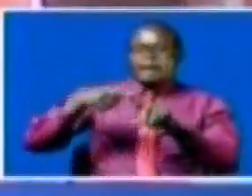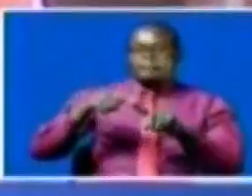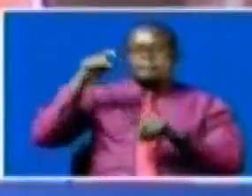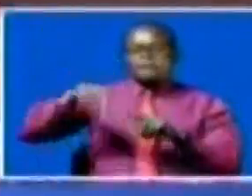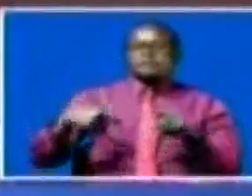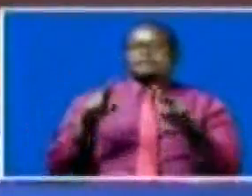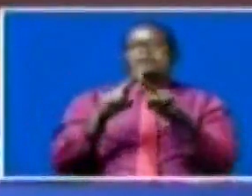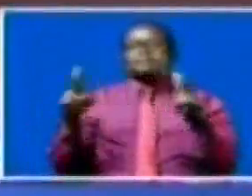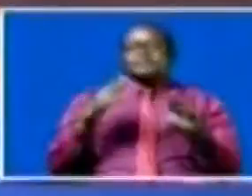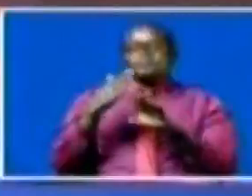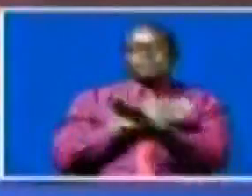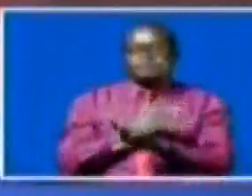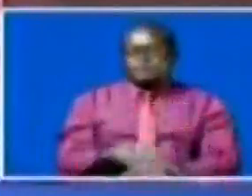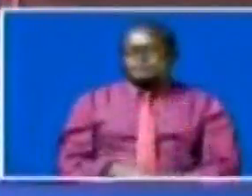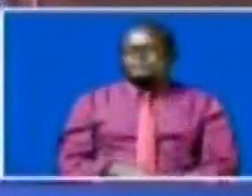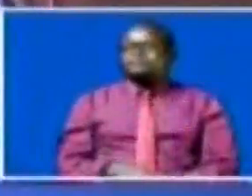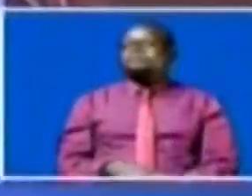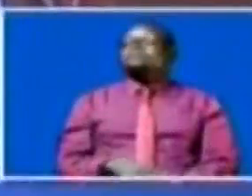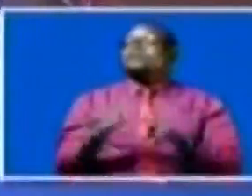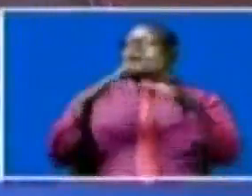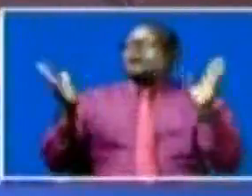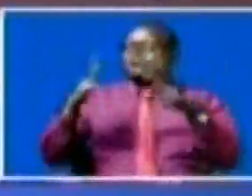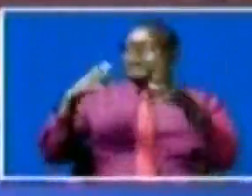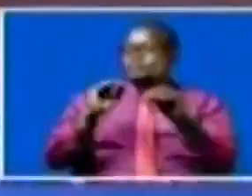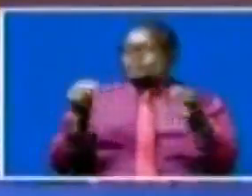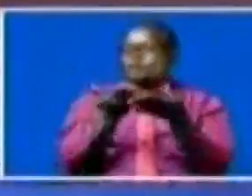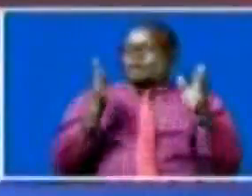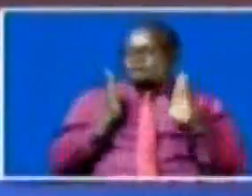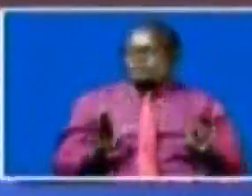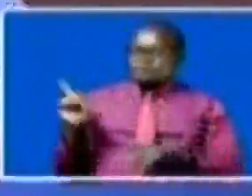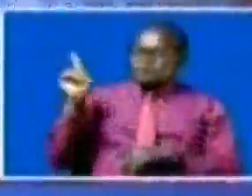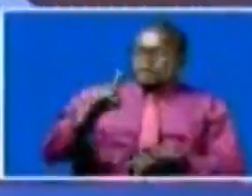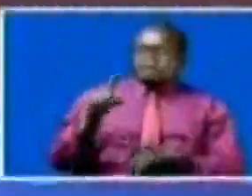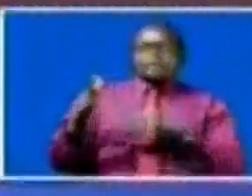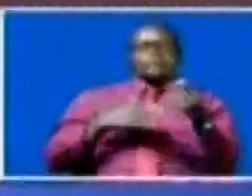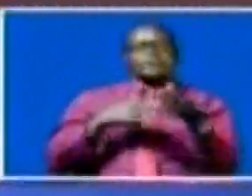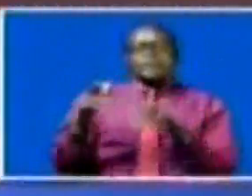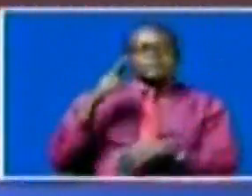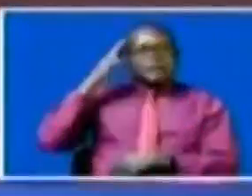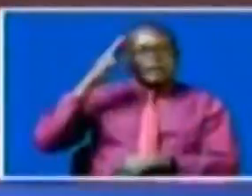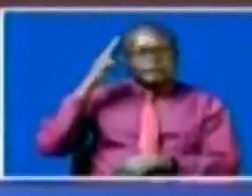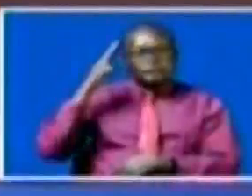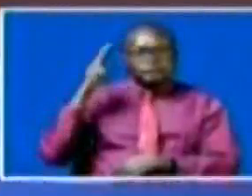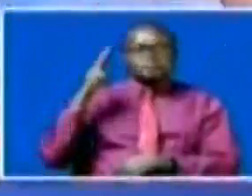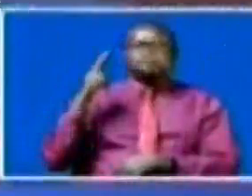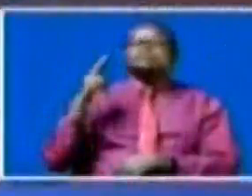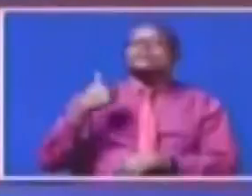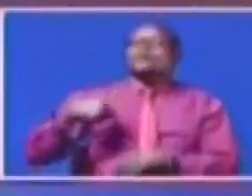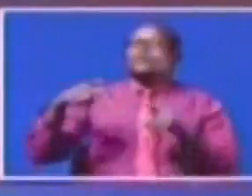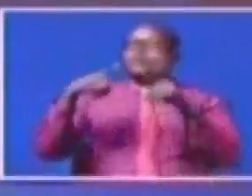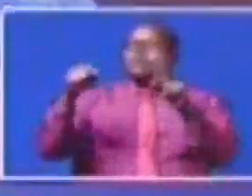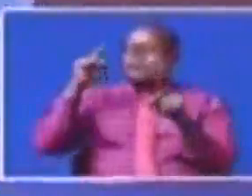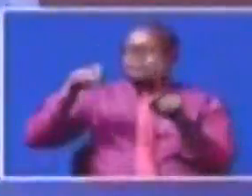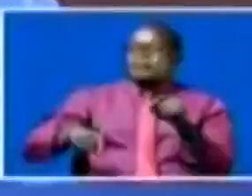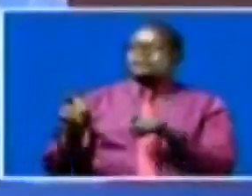we mbele. Nyumba haina gate, kila mtu huja anaingia bila sababu. Tukasema